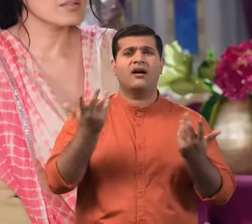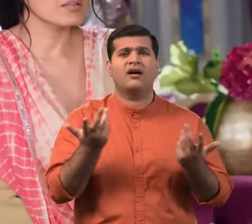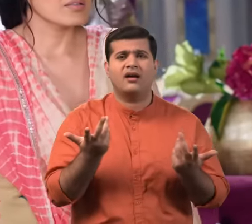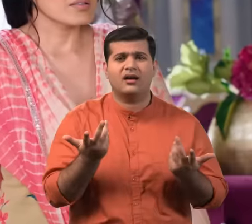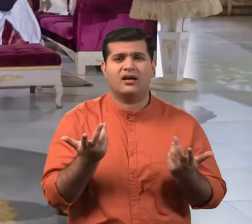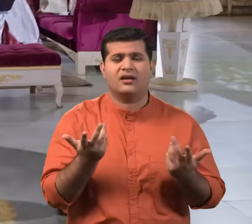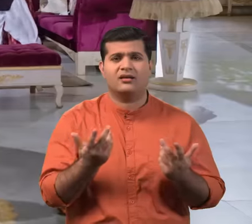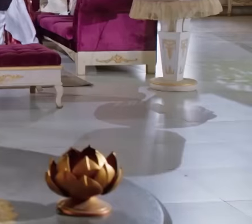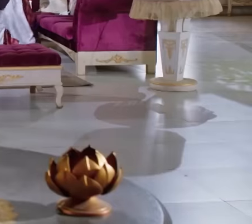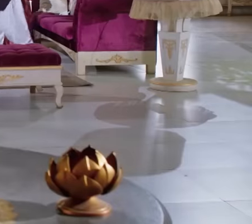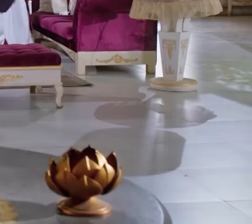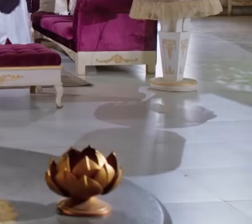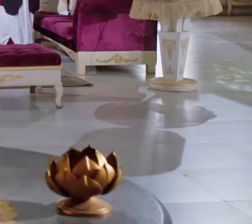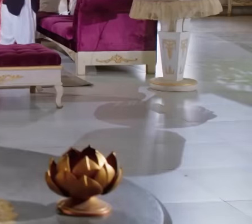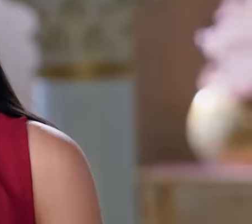कितने चली गई?